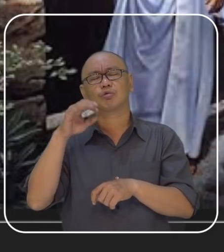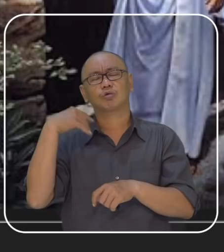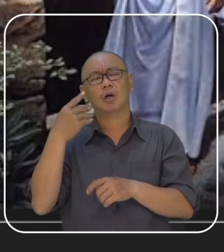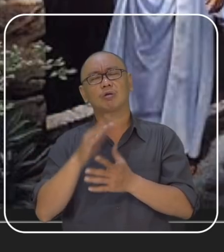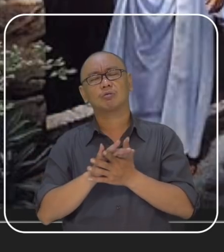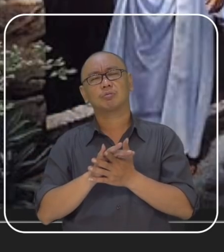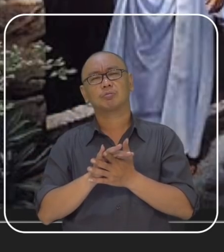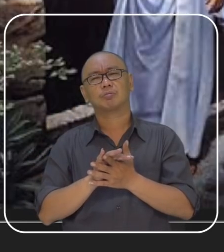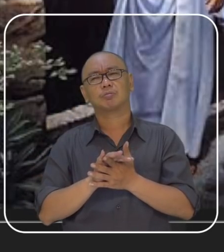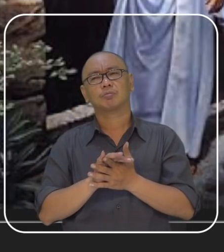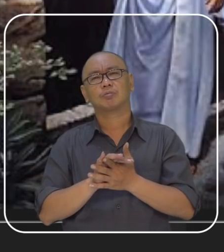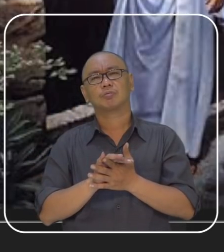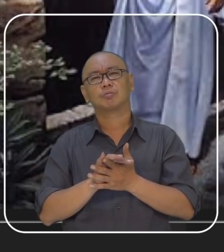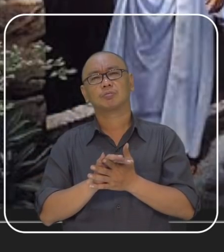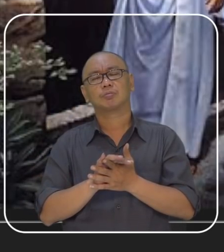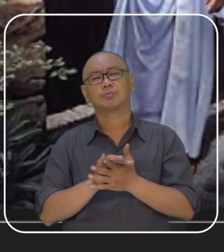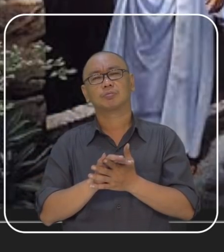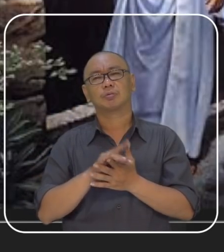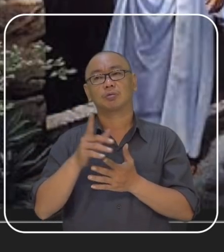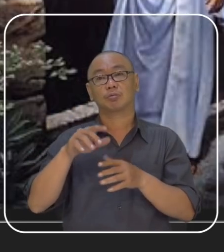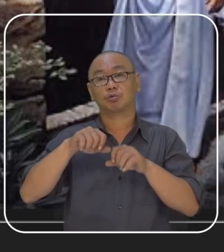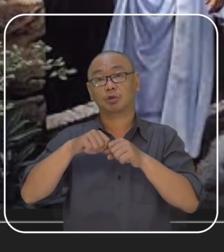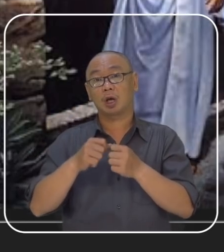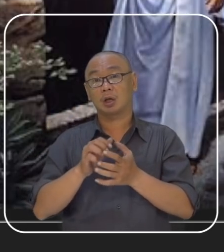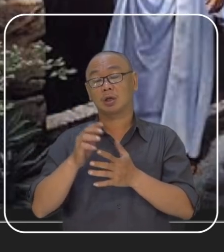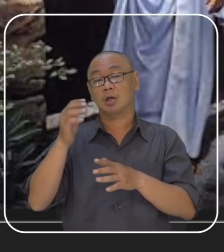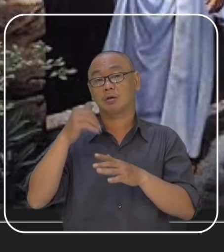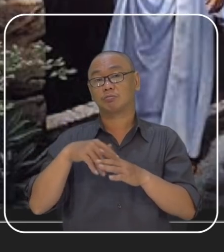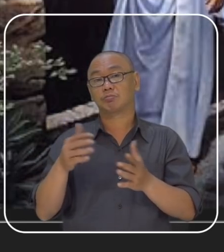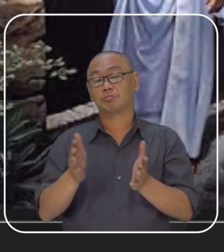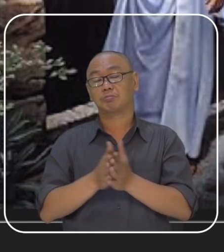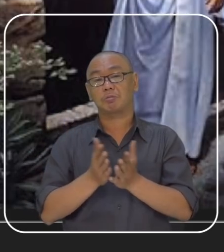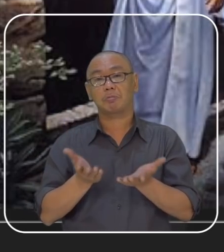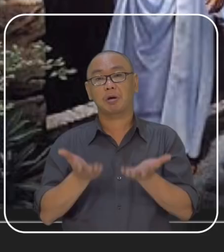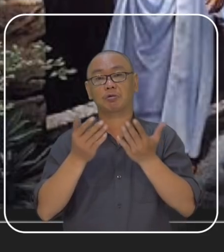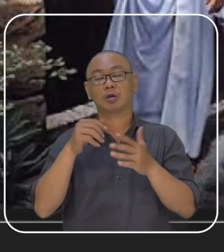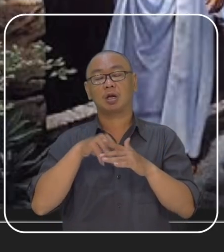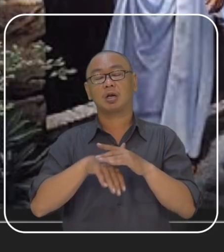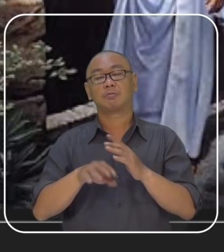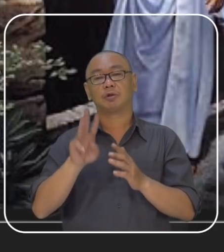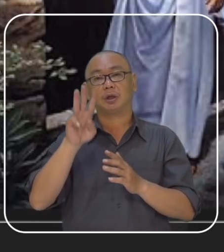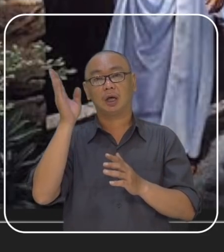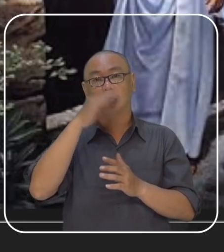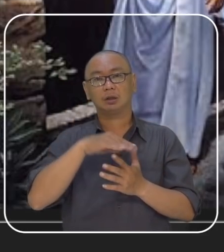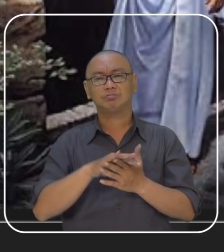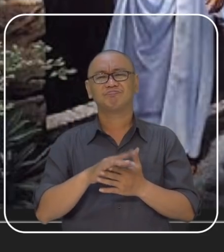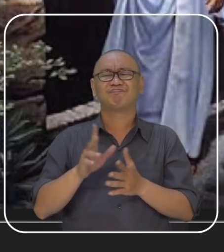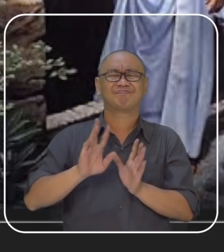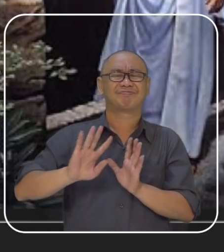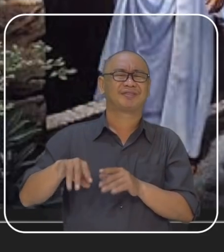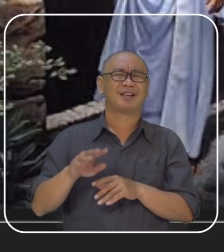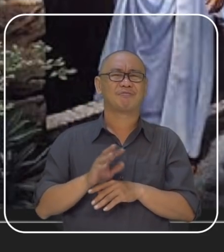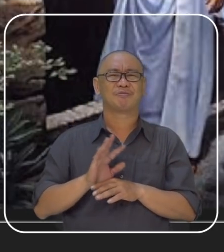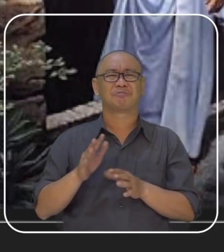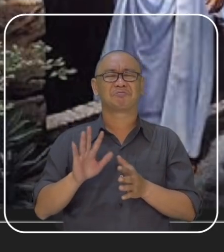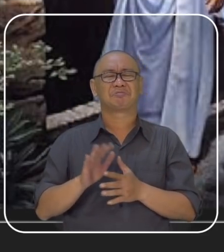dan kemudian membangunnya di dalam 3 hari? Enggak mungkin. Nah, rupa-rupanya mereka salah